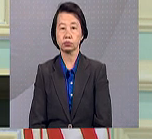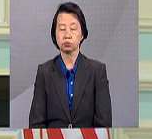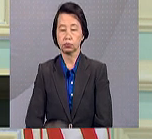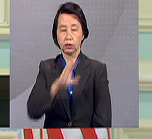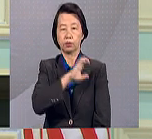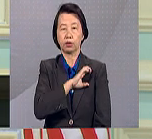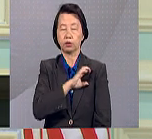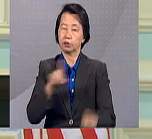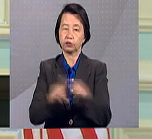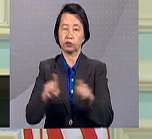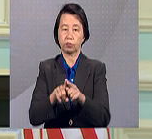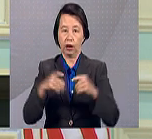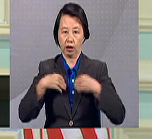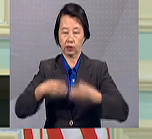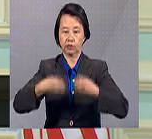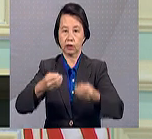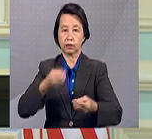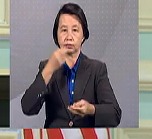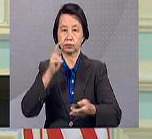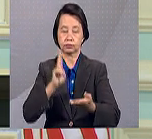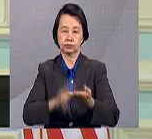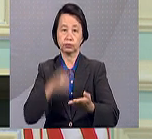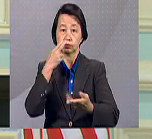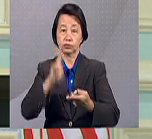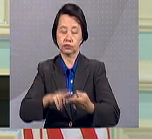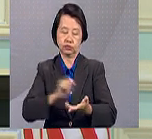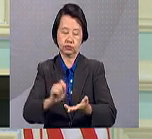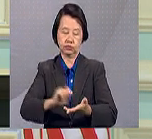PDRM turut mengeluarkan kompaun kepada